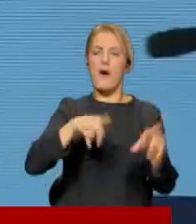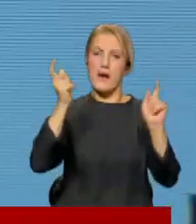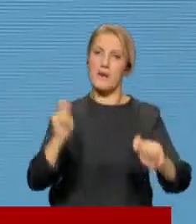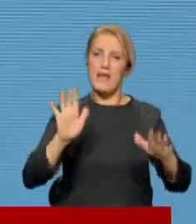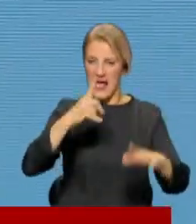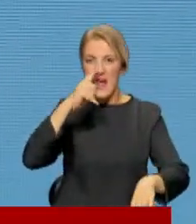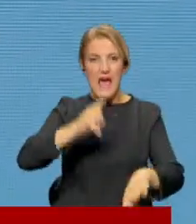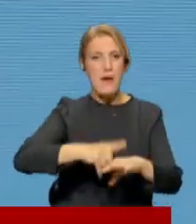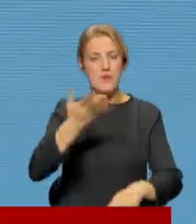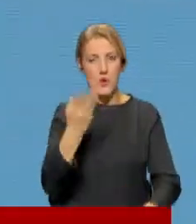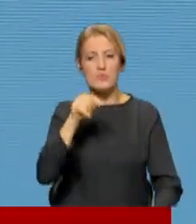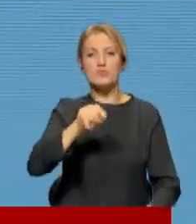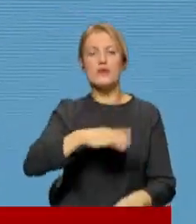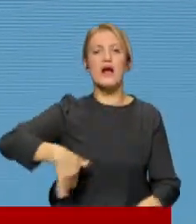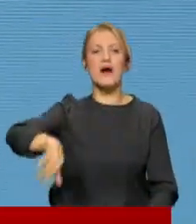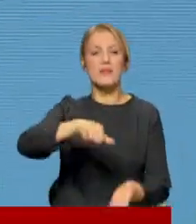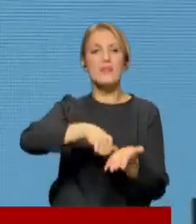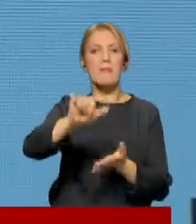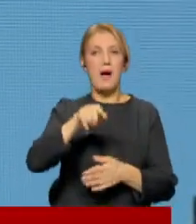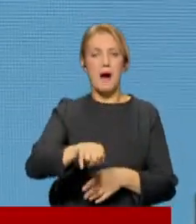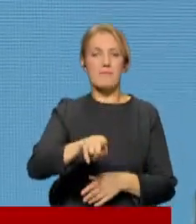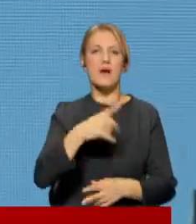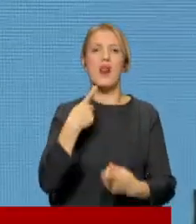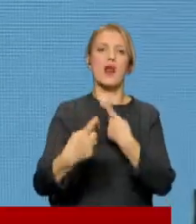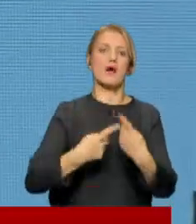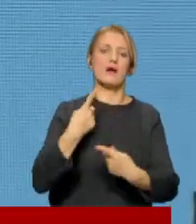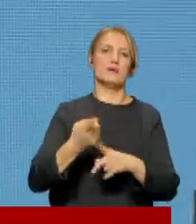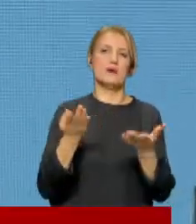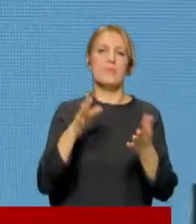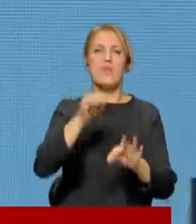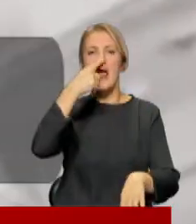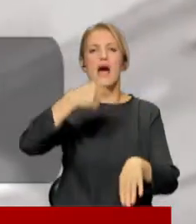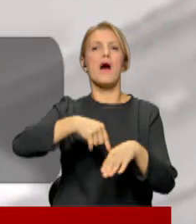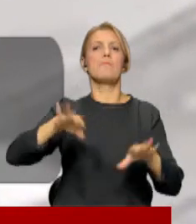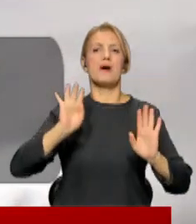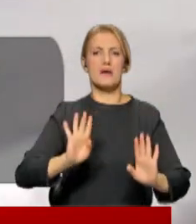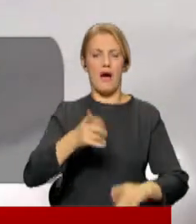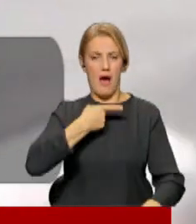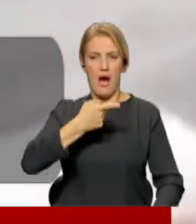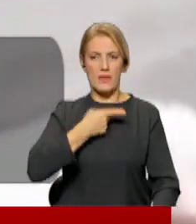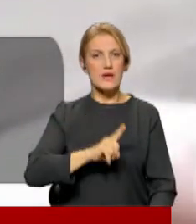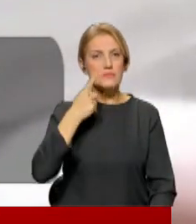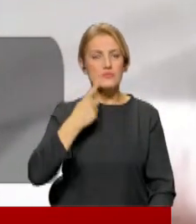emin olun bunların tamamı hiç bunlara inanmayın